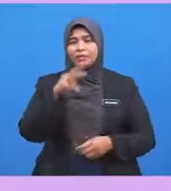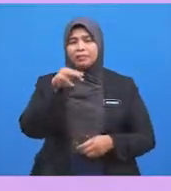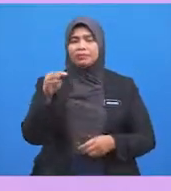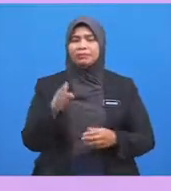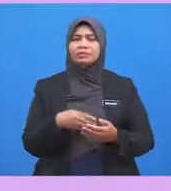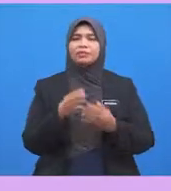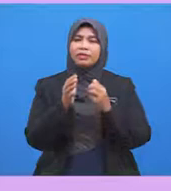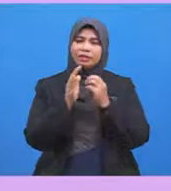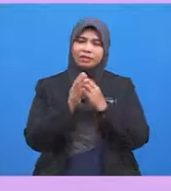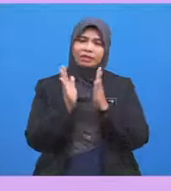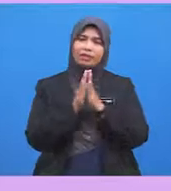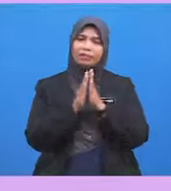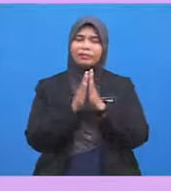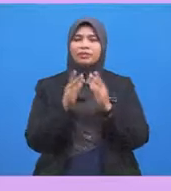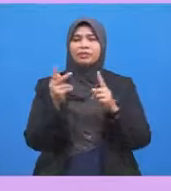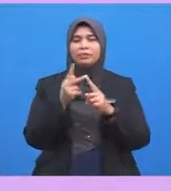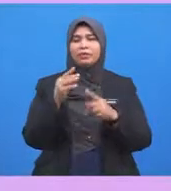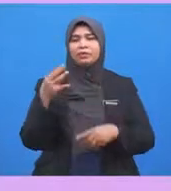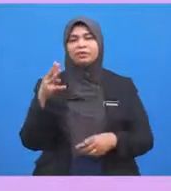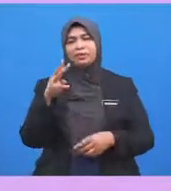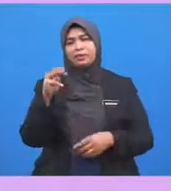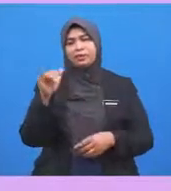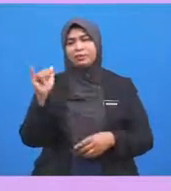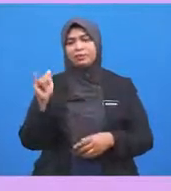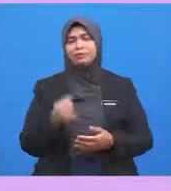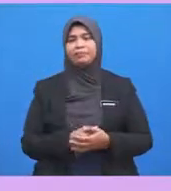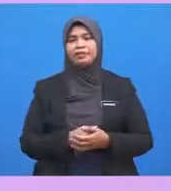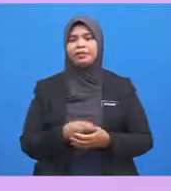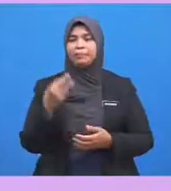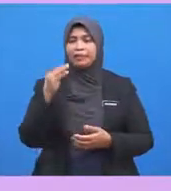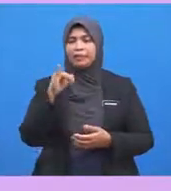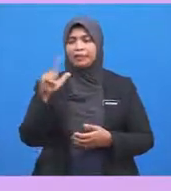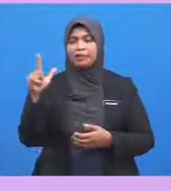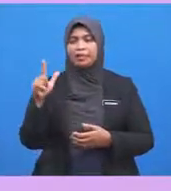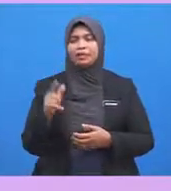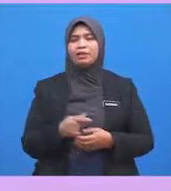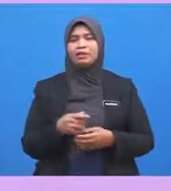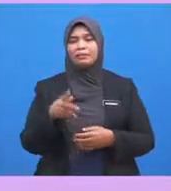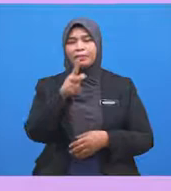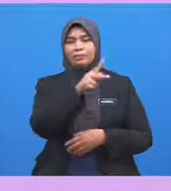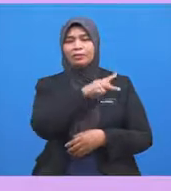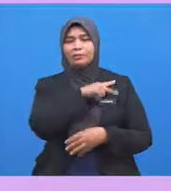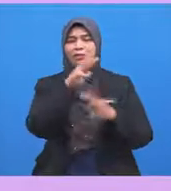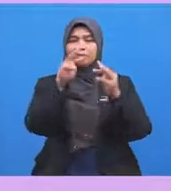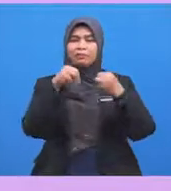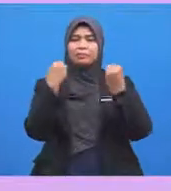berikan tepukan kepada Amy. Mereka ini ialah pemimpin